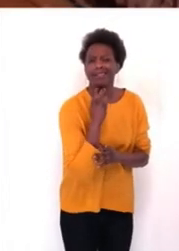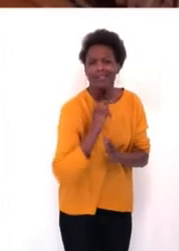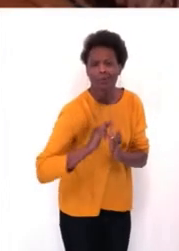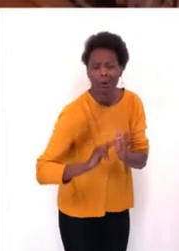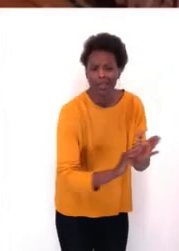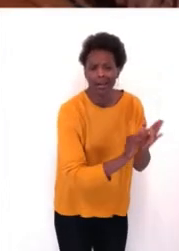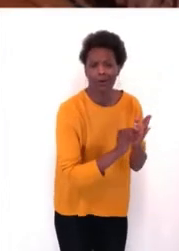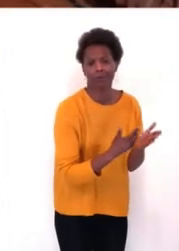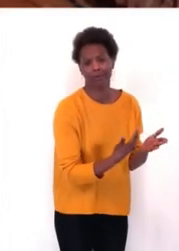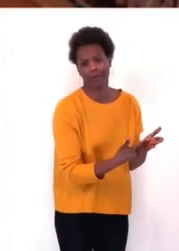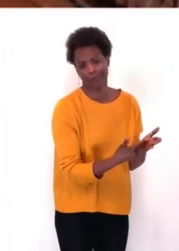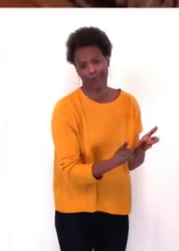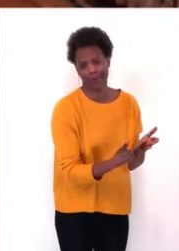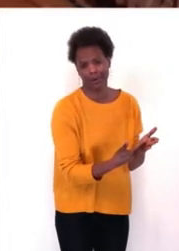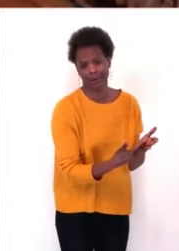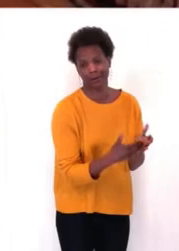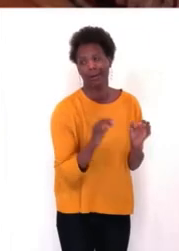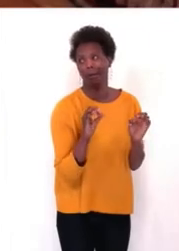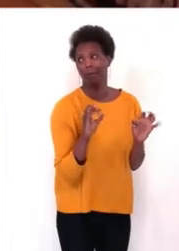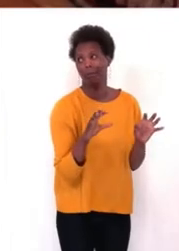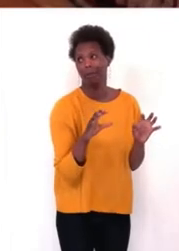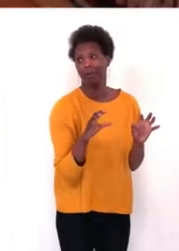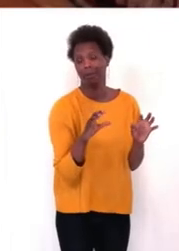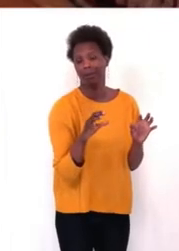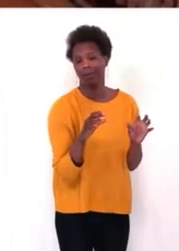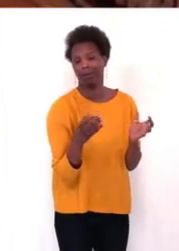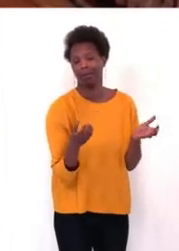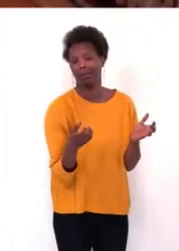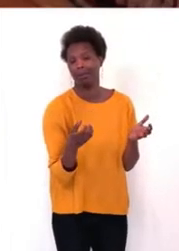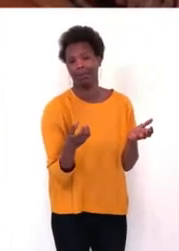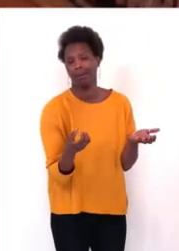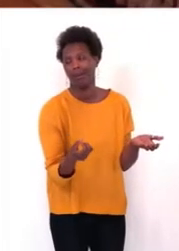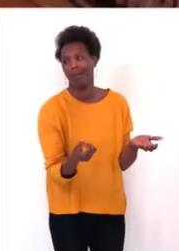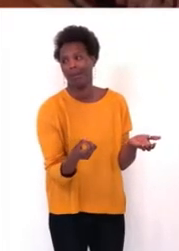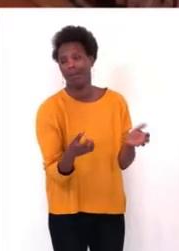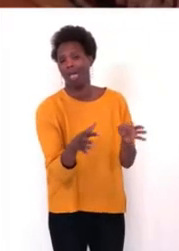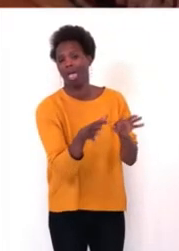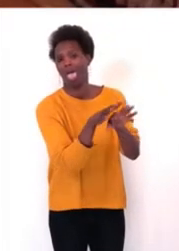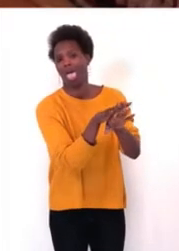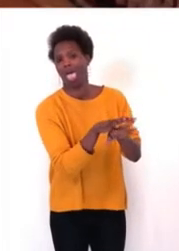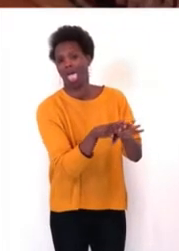qu'un support à une opération de communication et qu'elle soit un prétexte